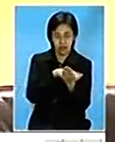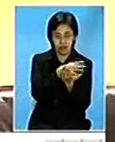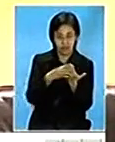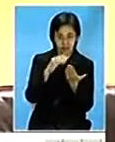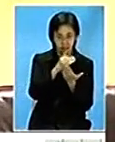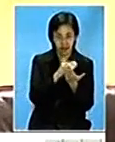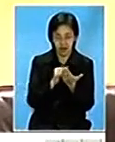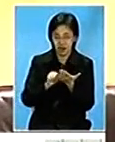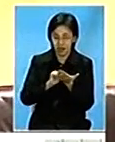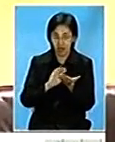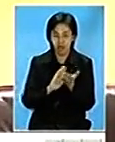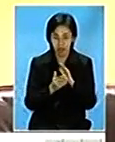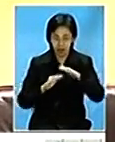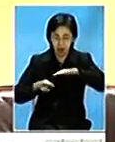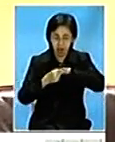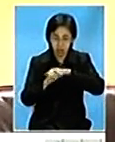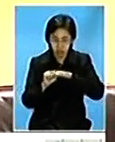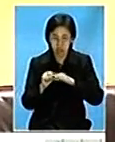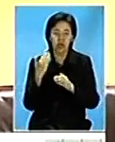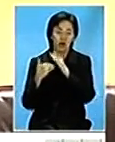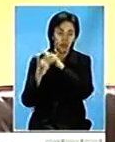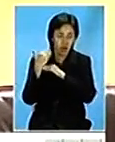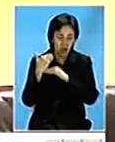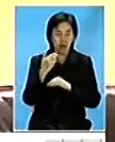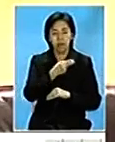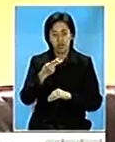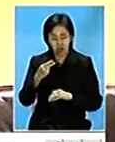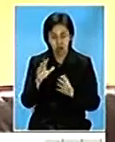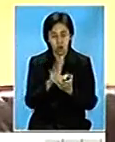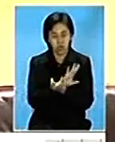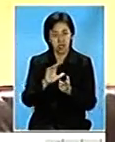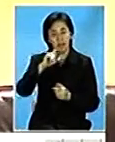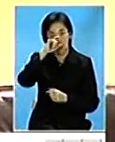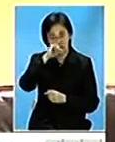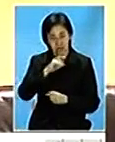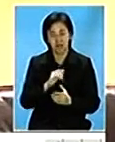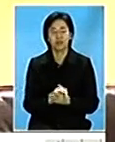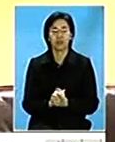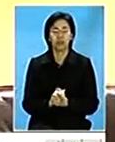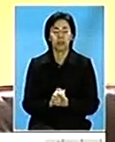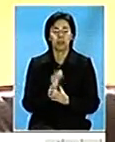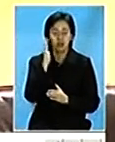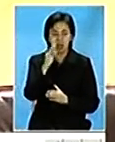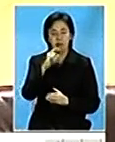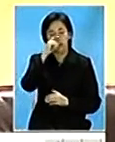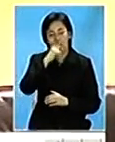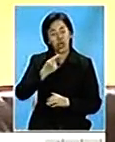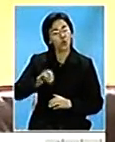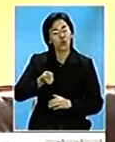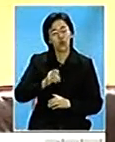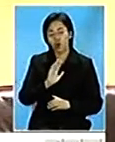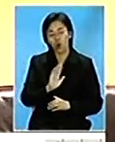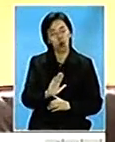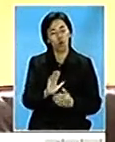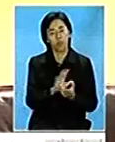ปรับปรุงหลักสูตรการศึกษาด้านประวัติศาสตร์วัฒนธรรมและภาษาของชาติเพื่อให้ดำรงเอกลักษณ์ของความเป็นไทยอย่างมีมาตรฐ